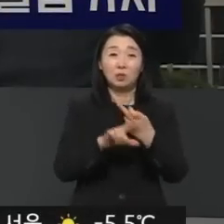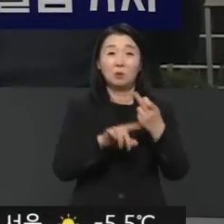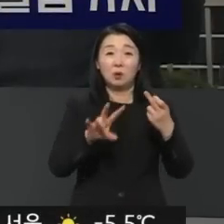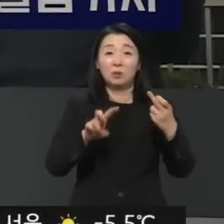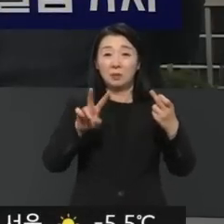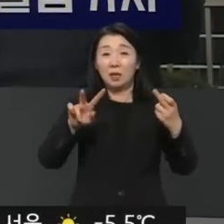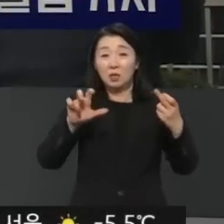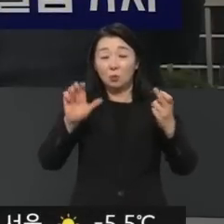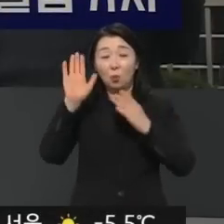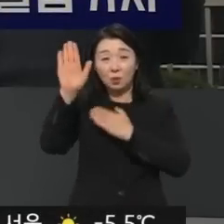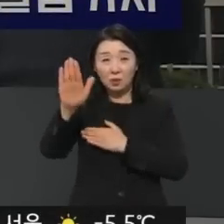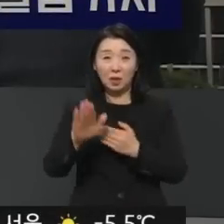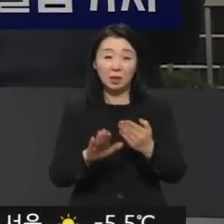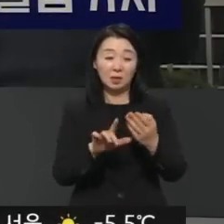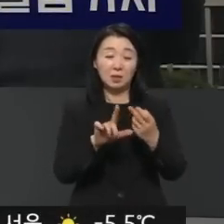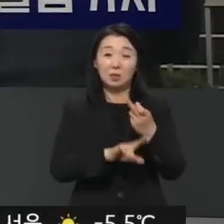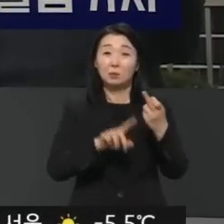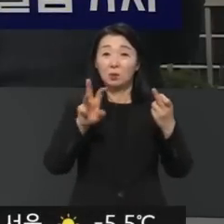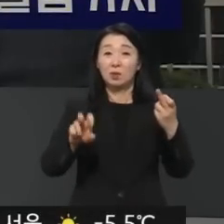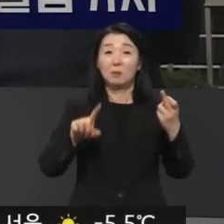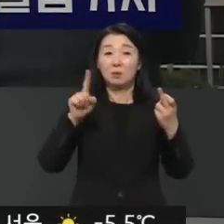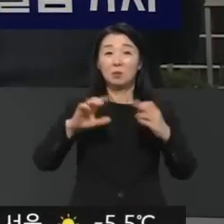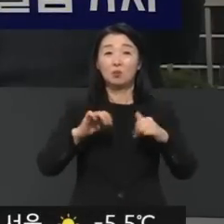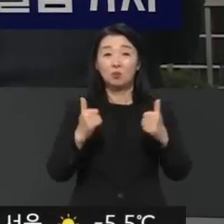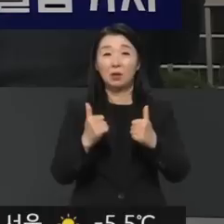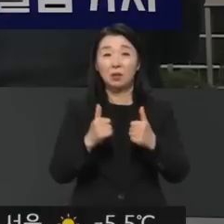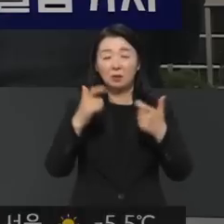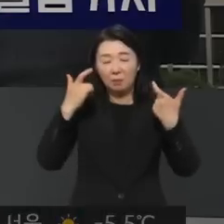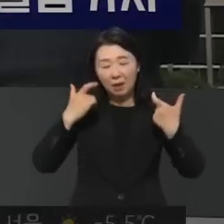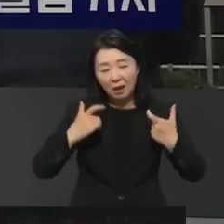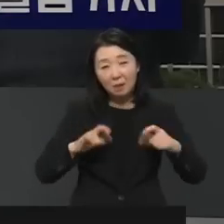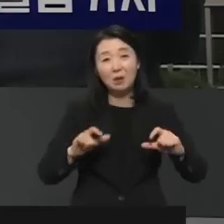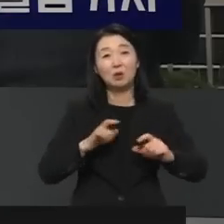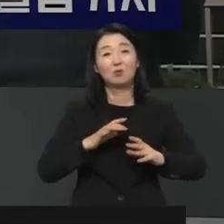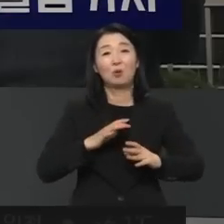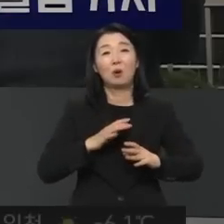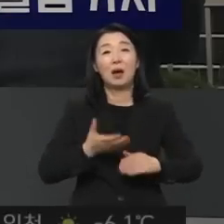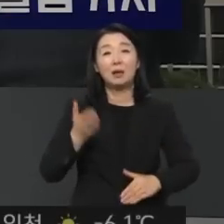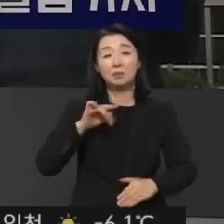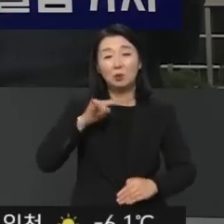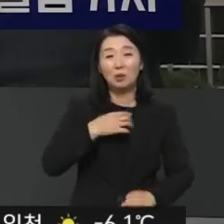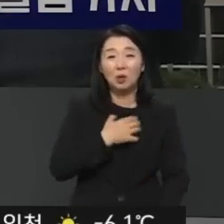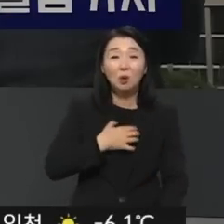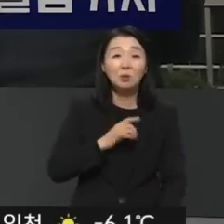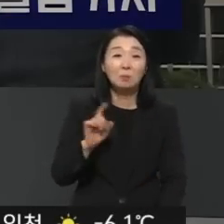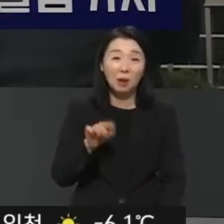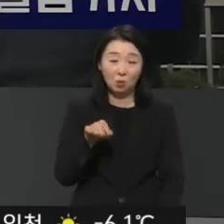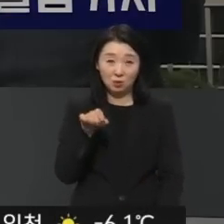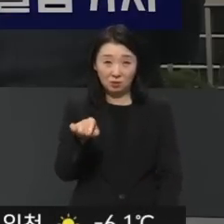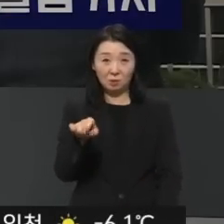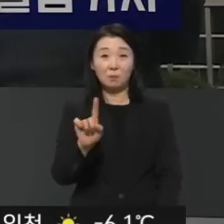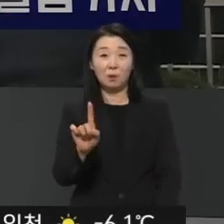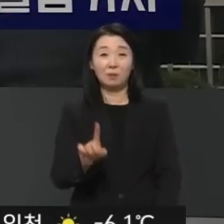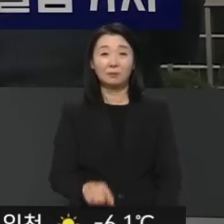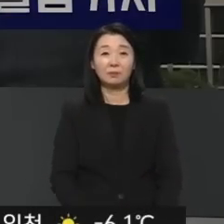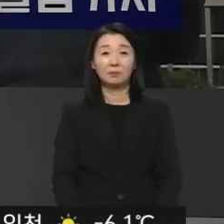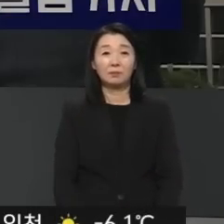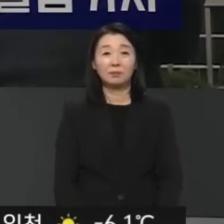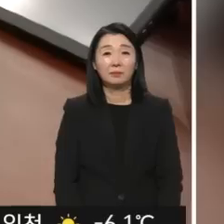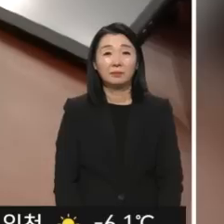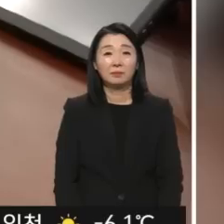24일, 25일 지나서 31일 국회에서 밤새기도 두렵지만요. 그보다도 걱정되는 건 바로 이